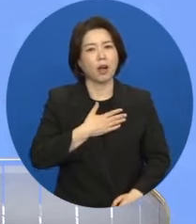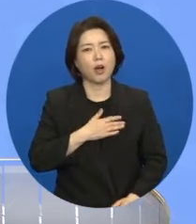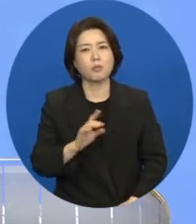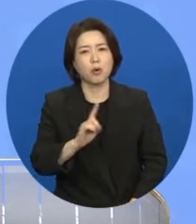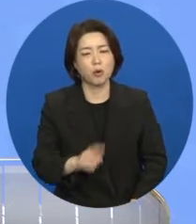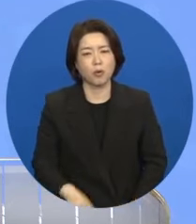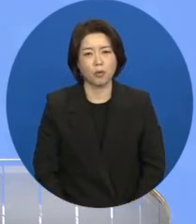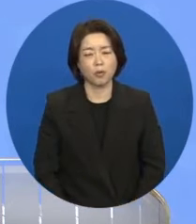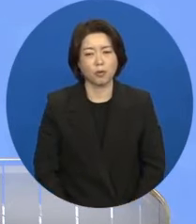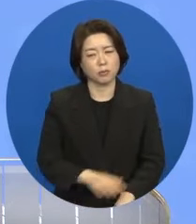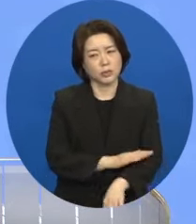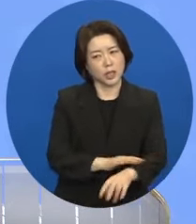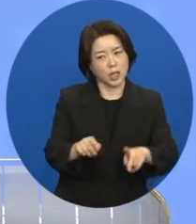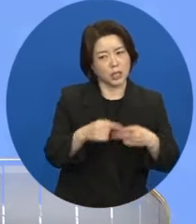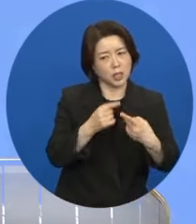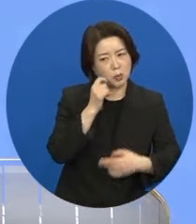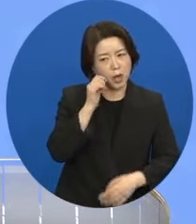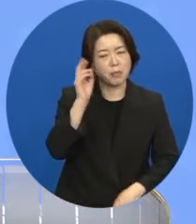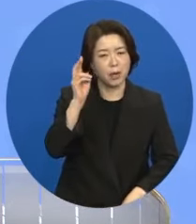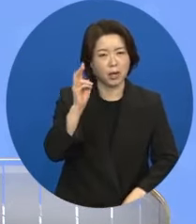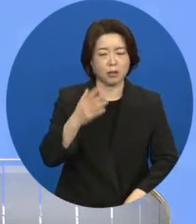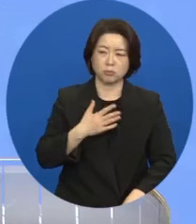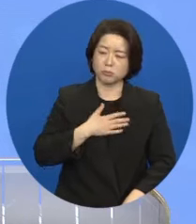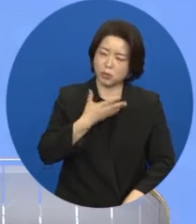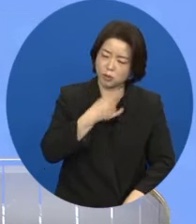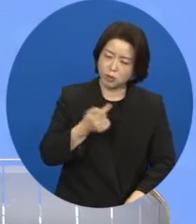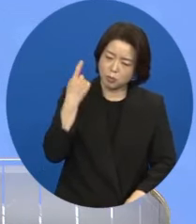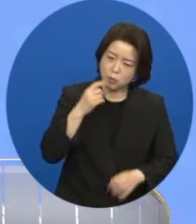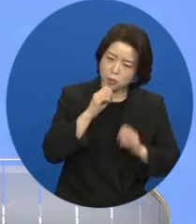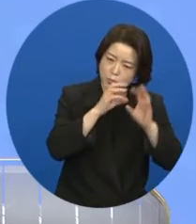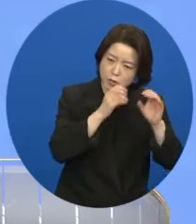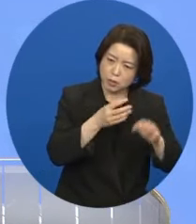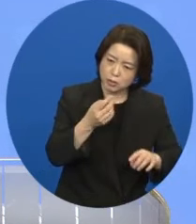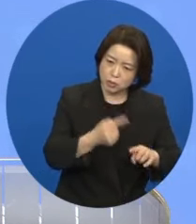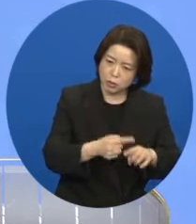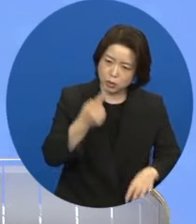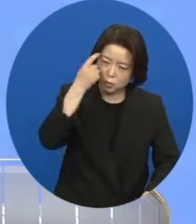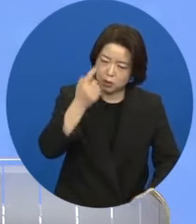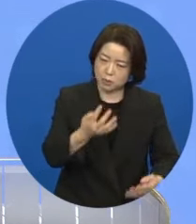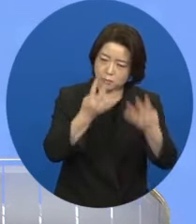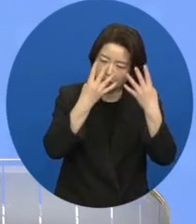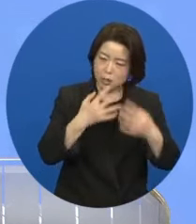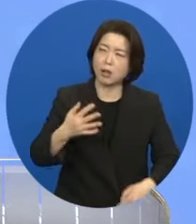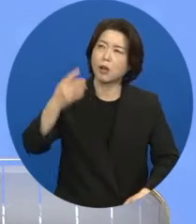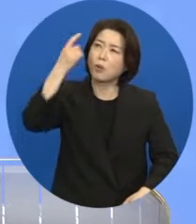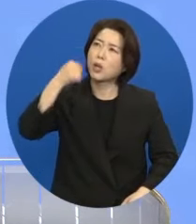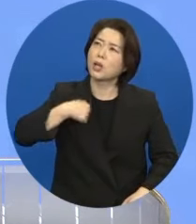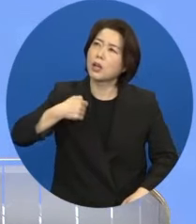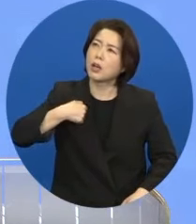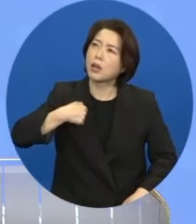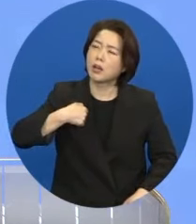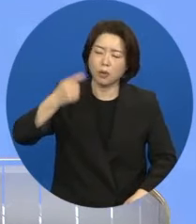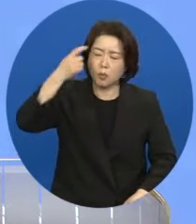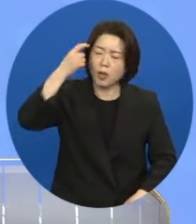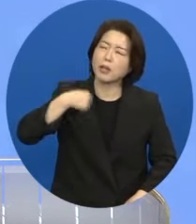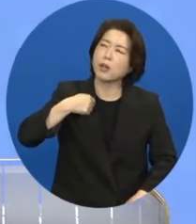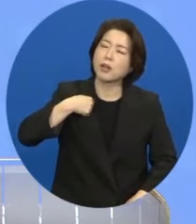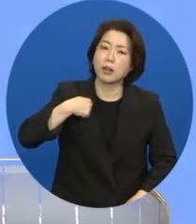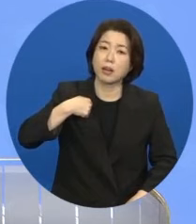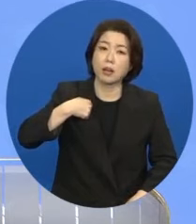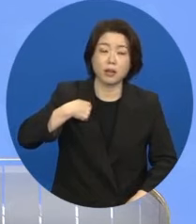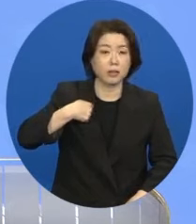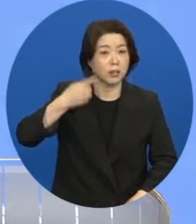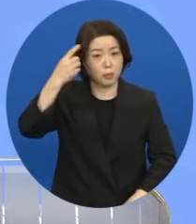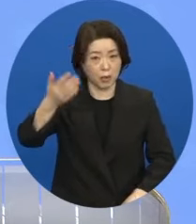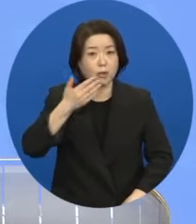잘 이해는 안 됐을 것 같아요 아 내가 복음을 전하다가 왜 감옥에 갇혀야 되지 왜 접니까 하나님 왜 저예요 이런 우리가 얘기할